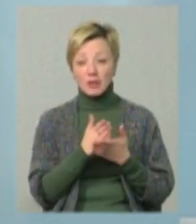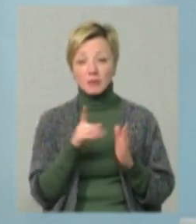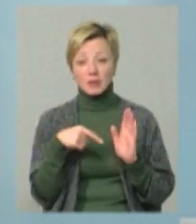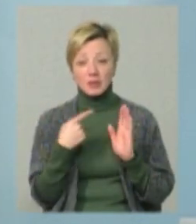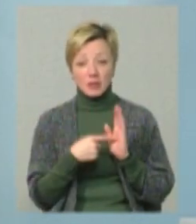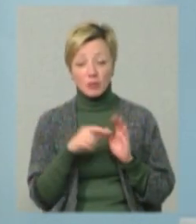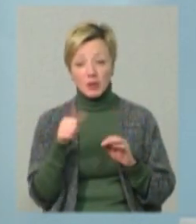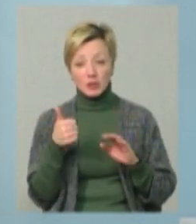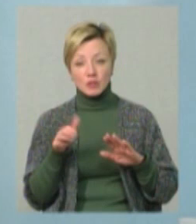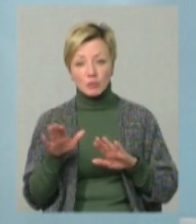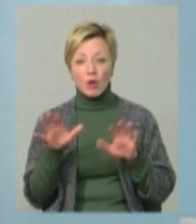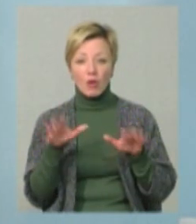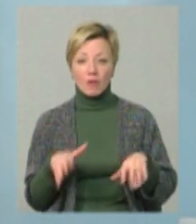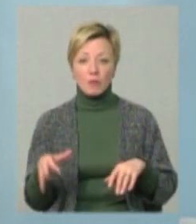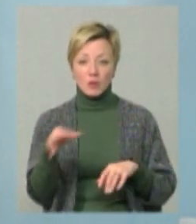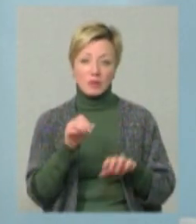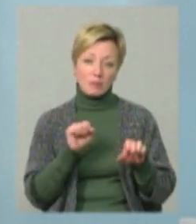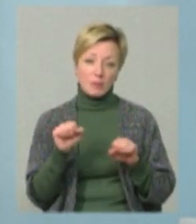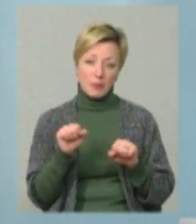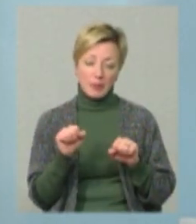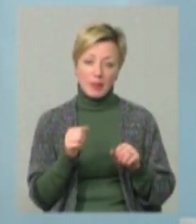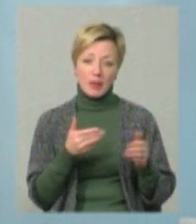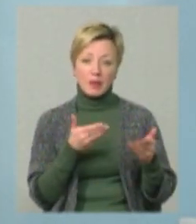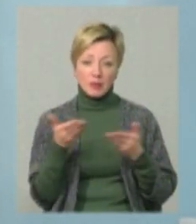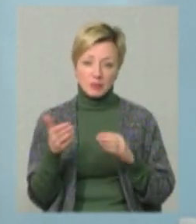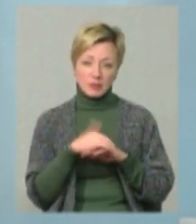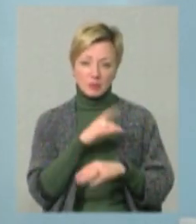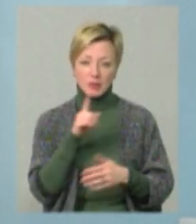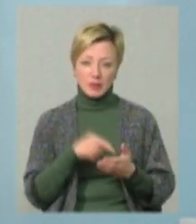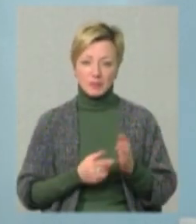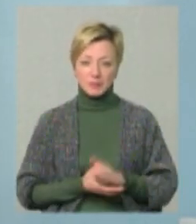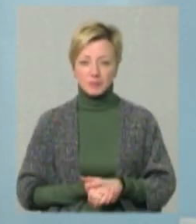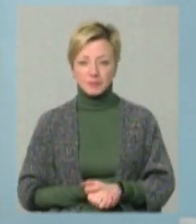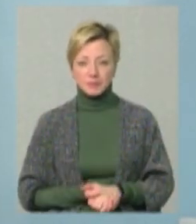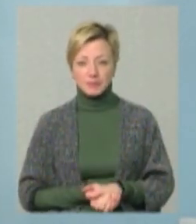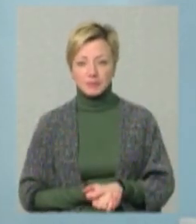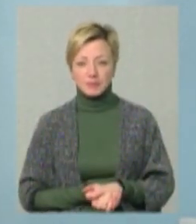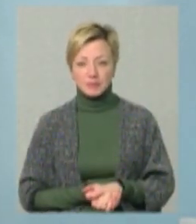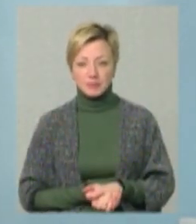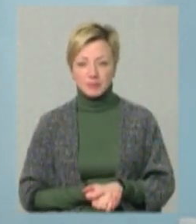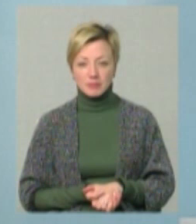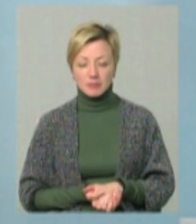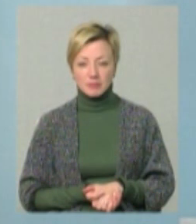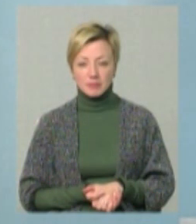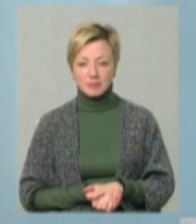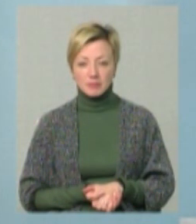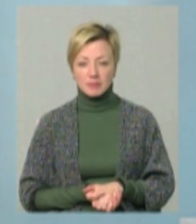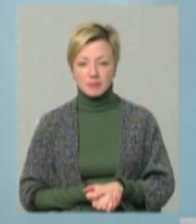ви маєте запитання до першого заступника голови обласної адміністрації Сергія Тюріна, будь ласка, ставте запитання до нього.